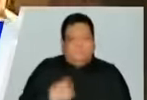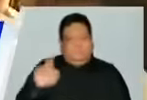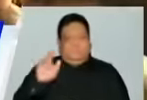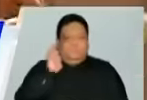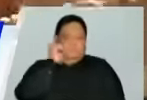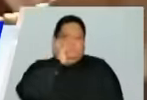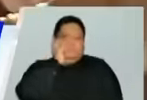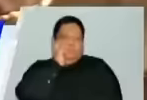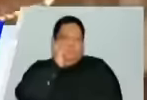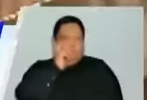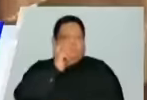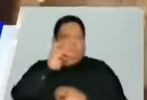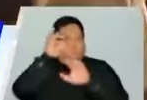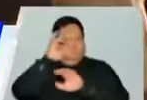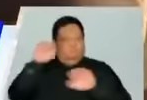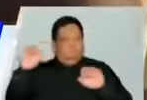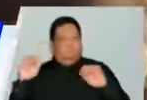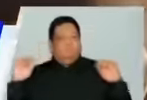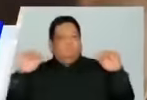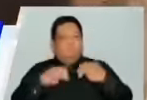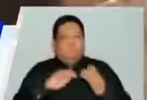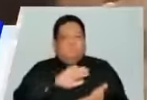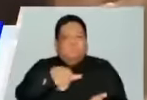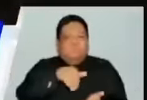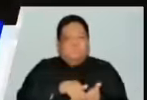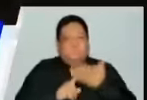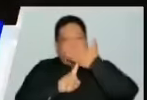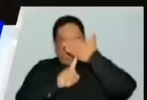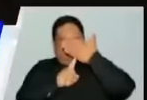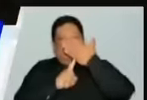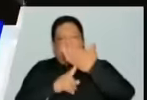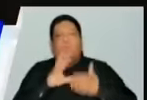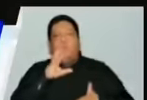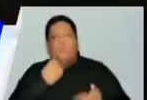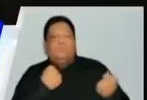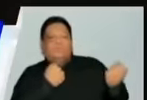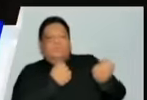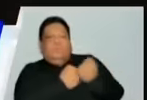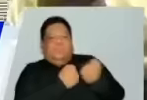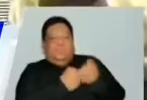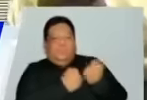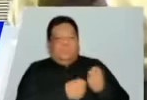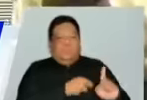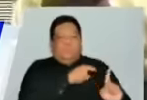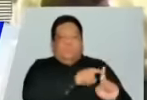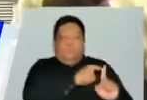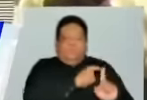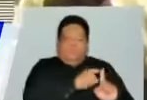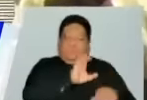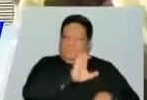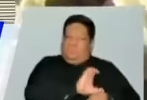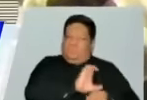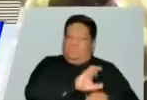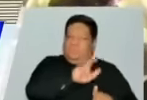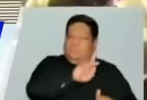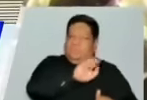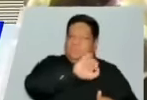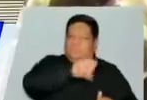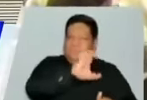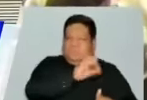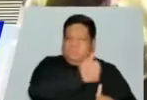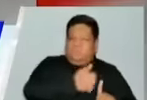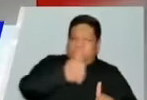Liwasang Bonifacio ng mga taga-suporta ni Kingdom of Jesus Christ founder Apollo Quiboloy. Sa kanyang talumpati, muli